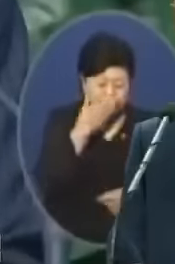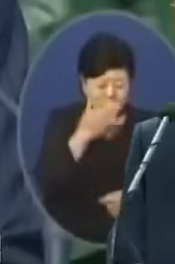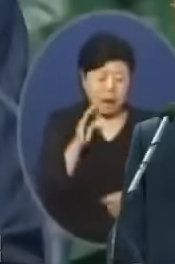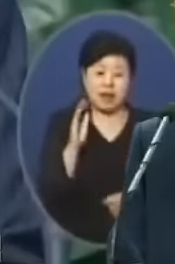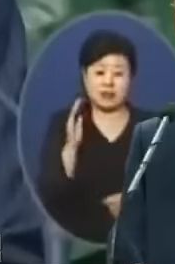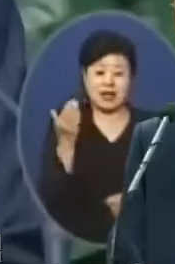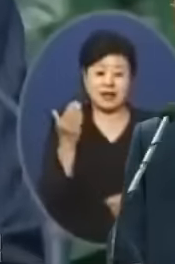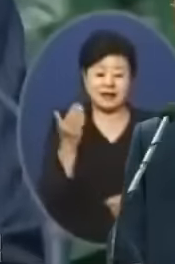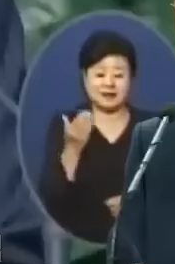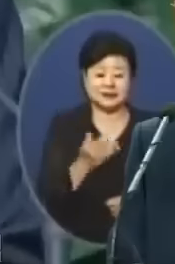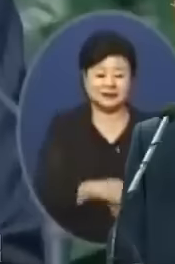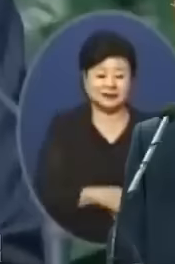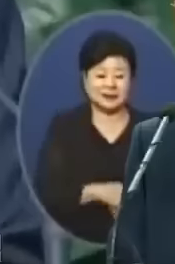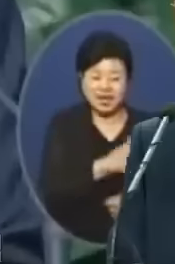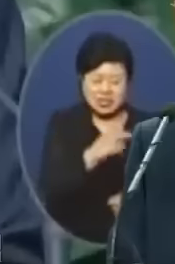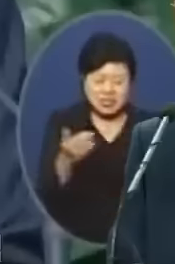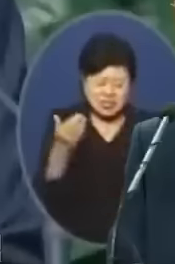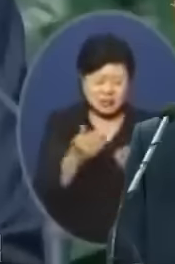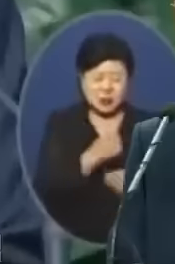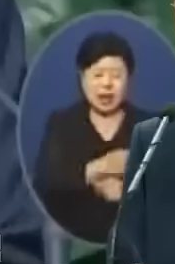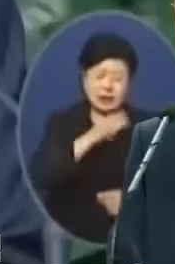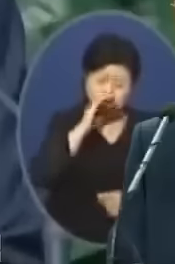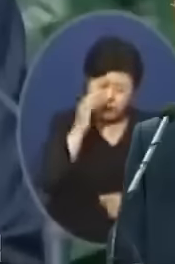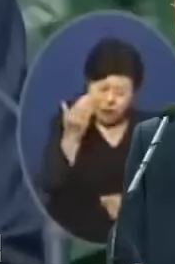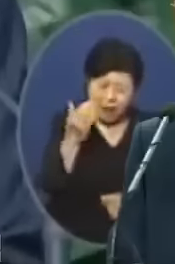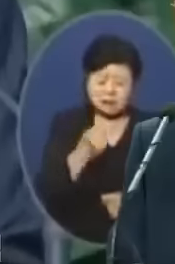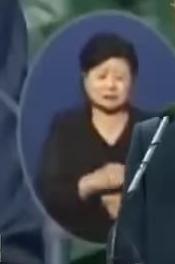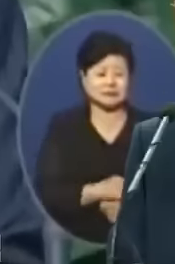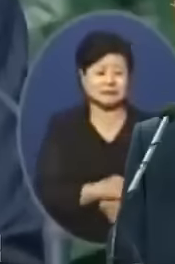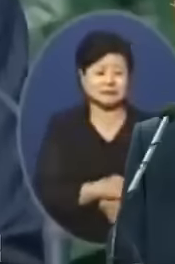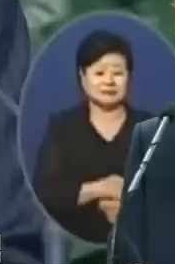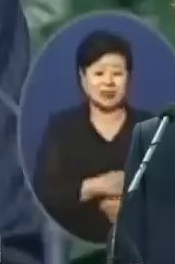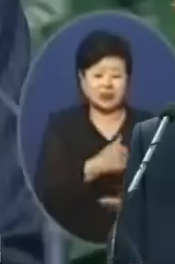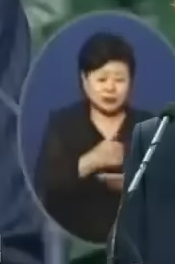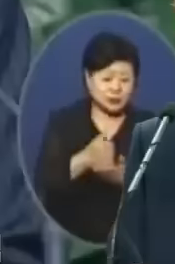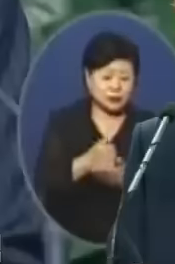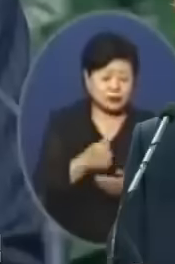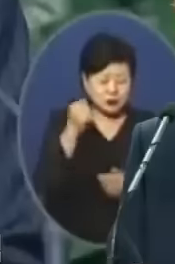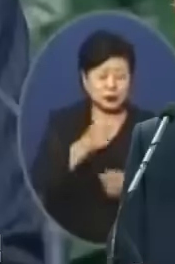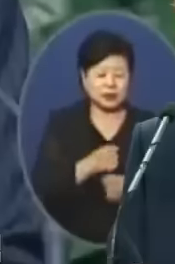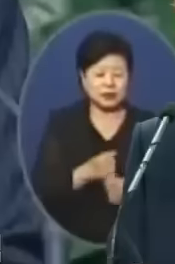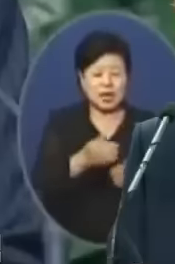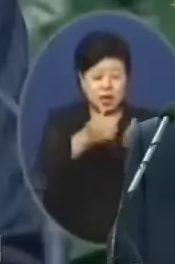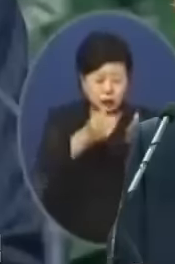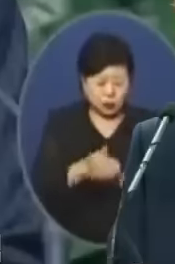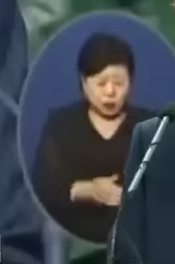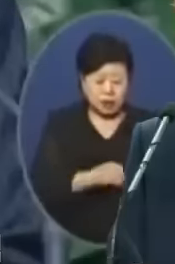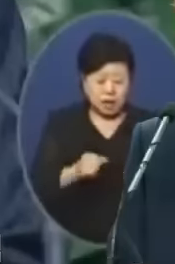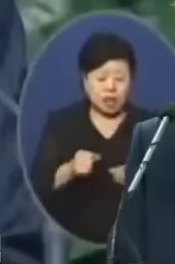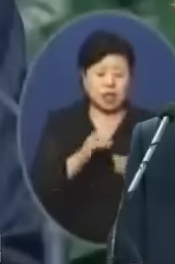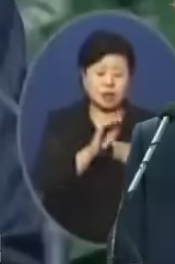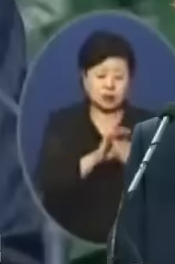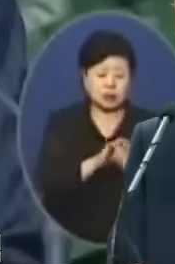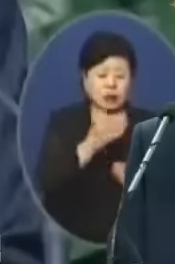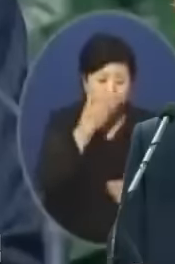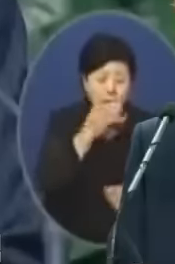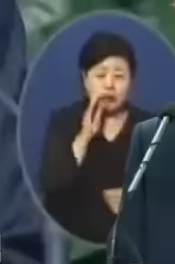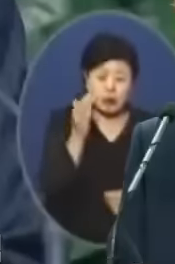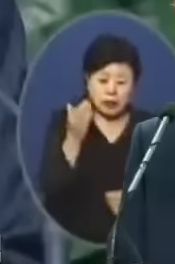것이고 이것보다 큰 것을 내가 할 수 있다. 주님 성령이 나를 통하여 역사하셔서 할 수